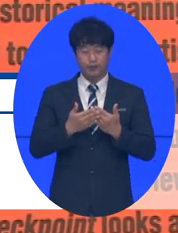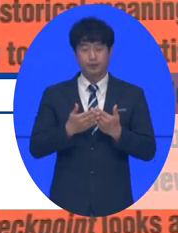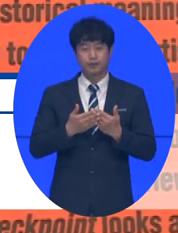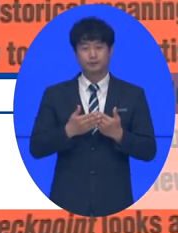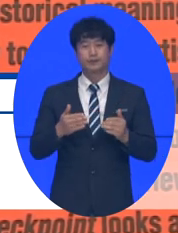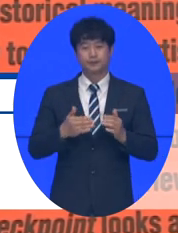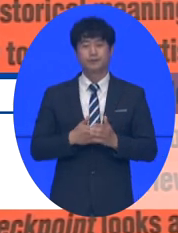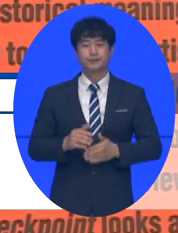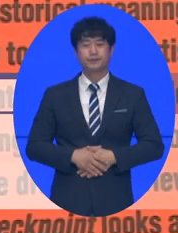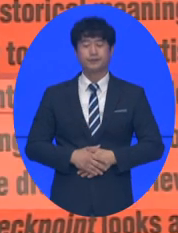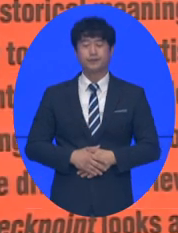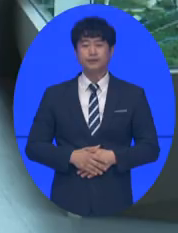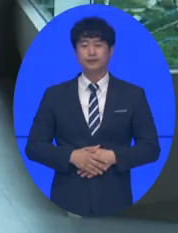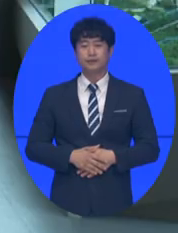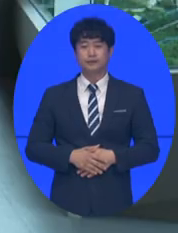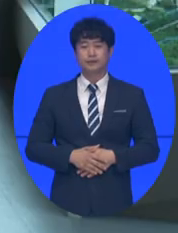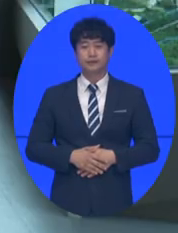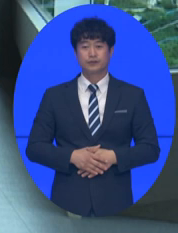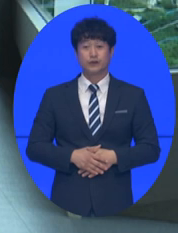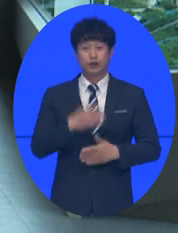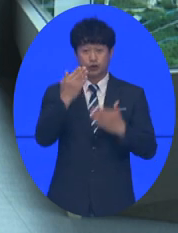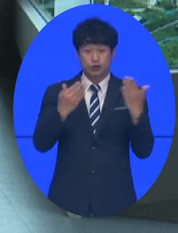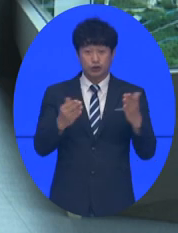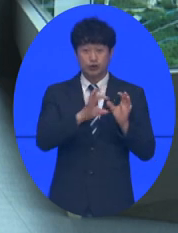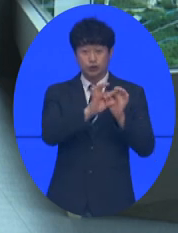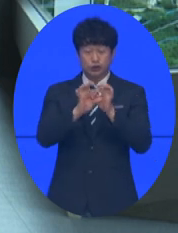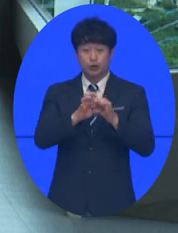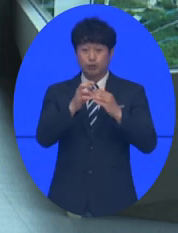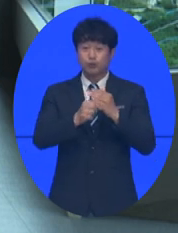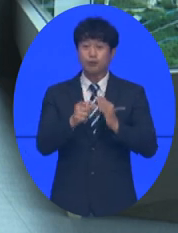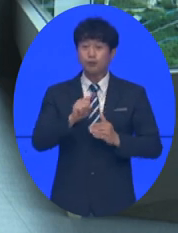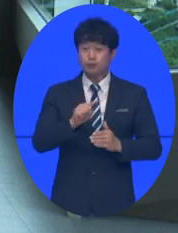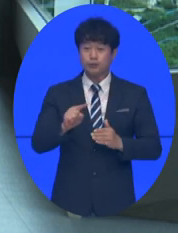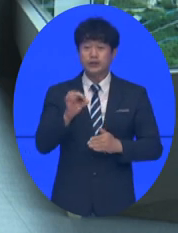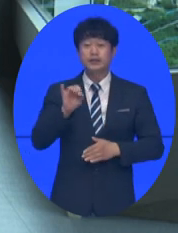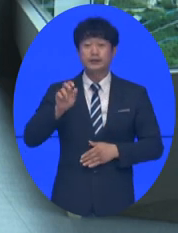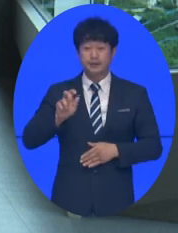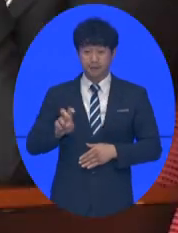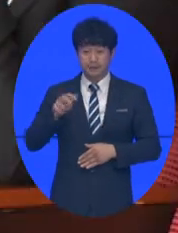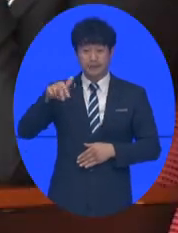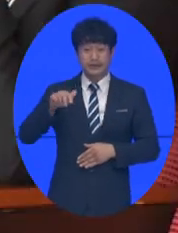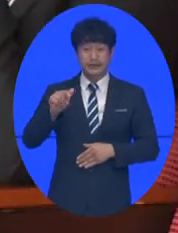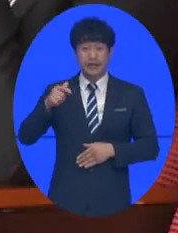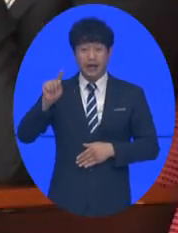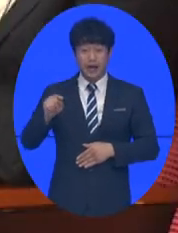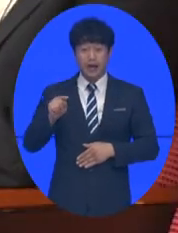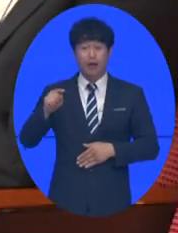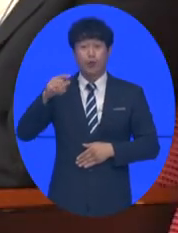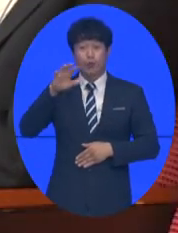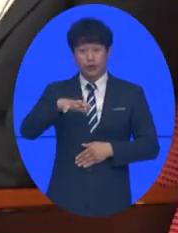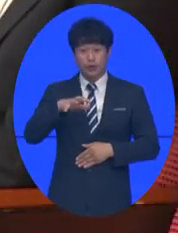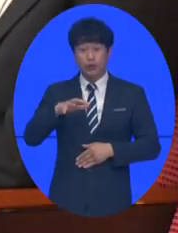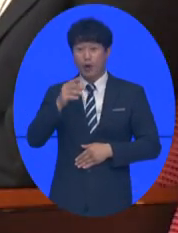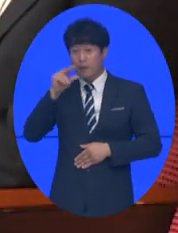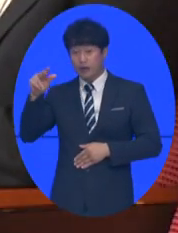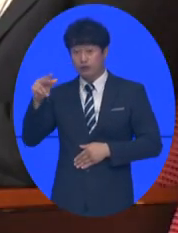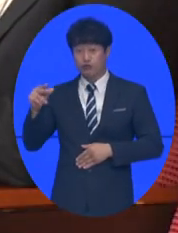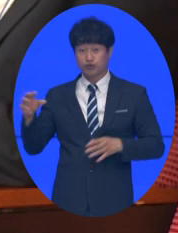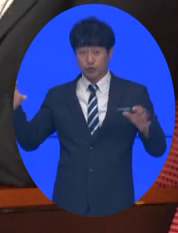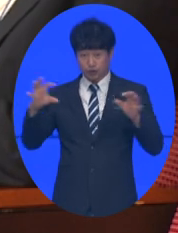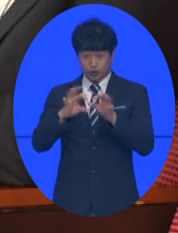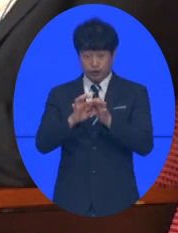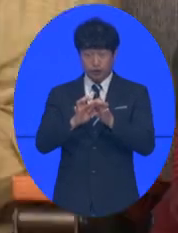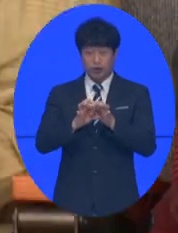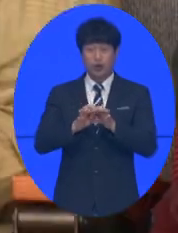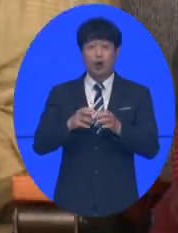하고 가는 것 같습니다. 전시 연계 프로그램으로는 임진각을 출발해 파주 전시장을 경유하는 DMZ